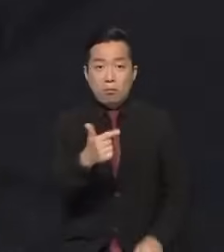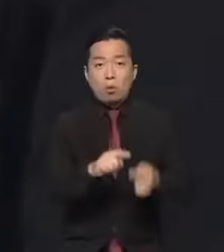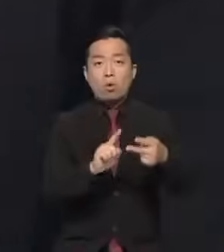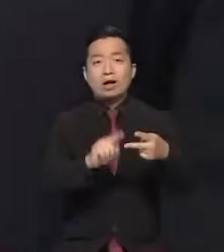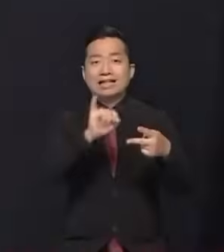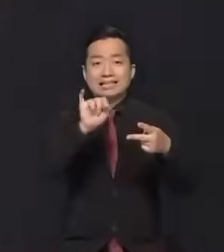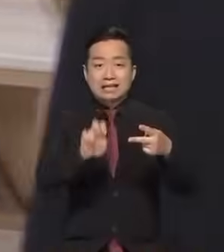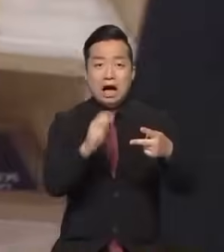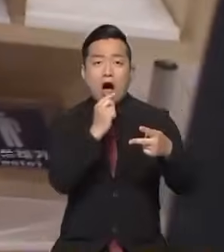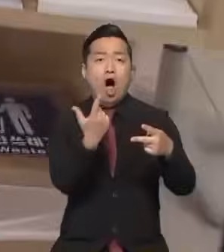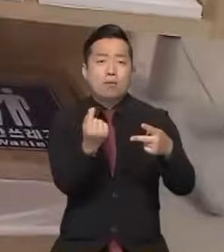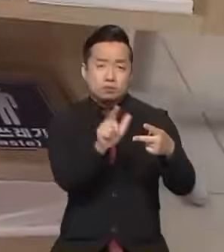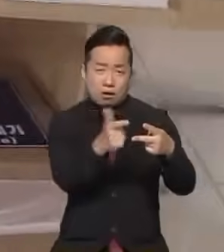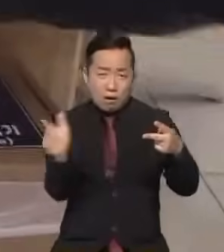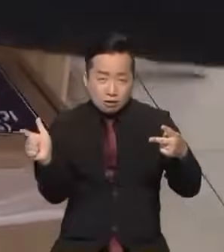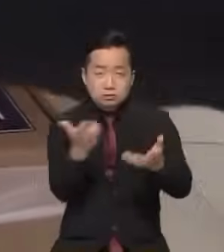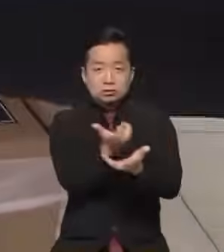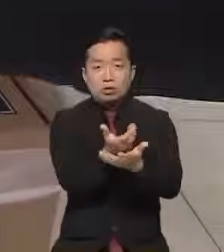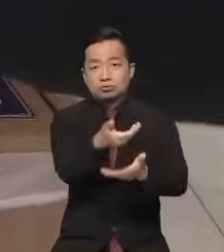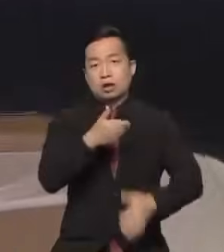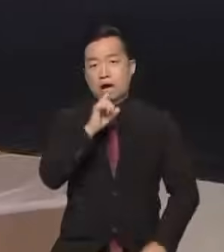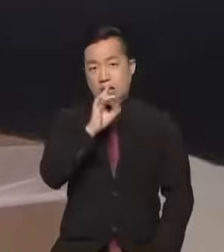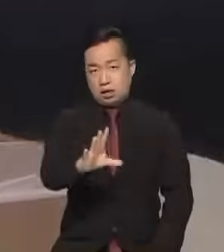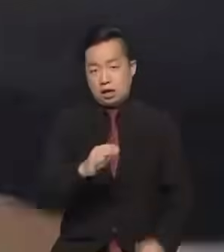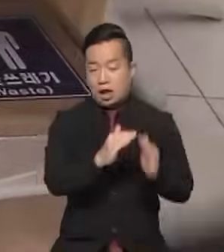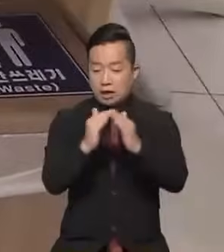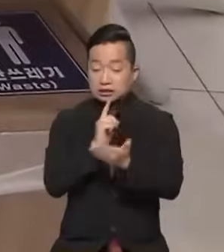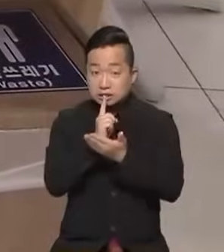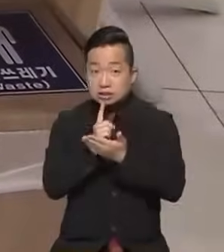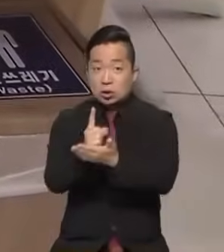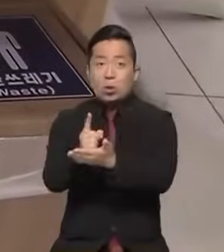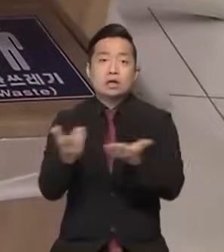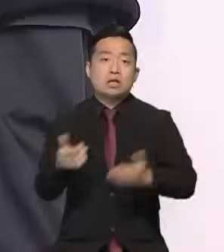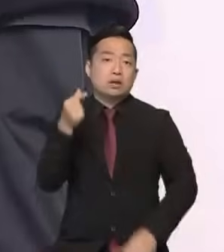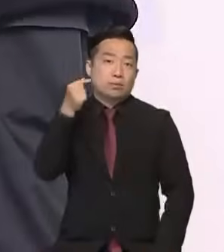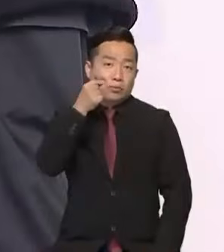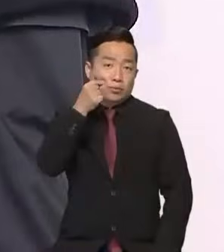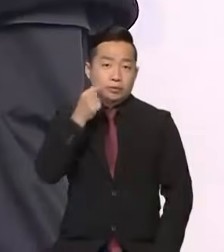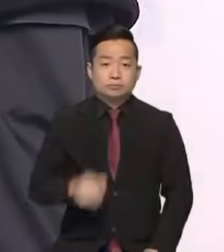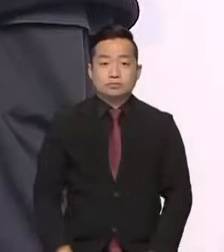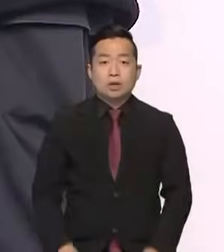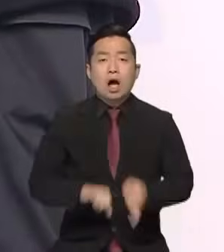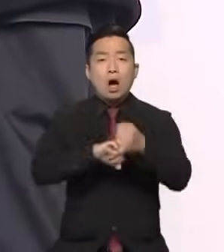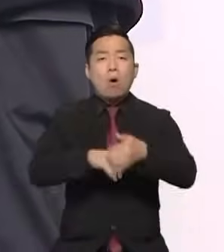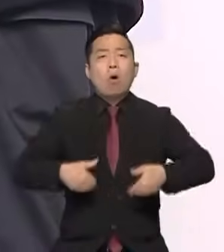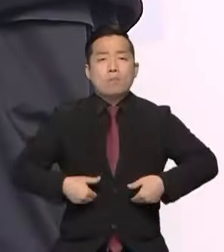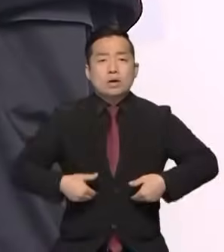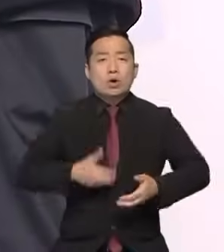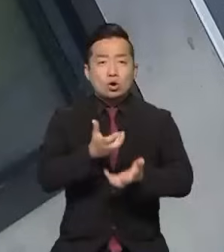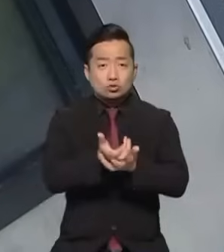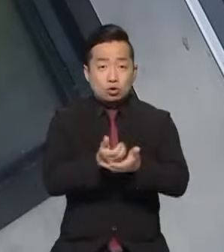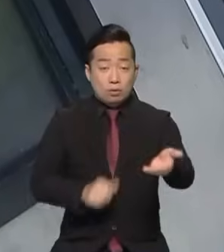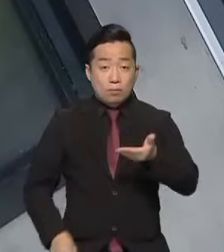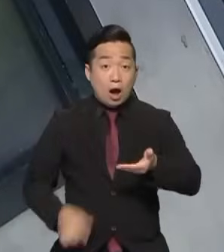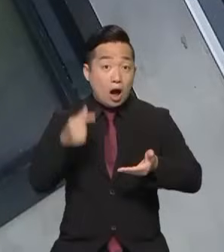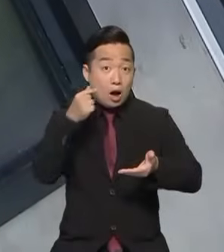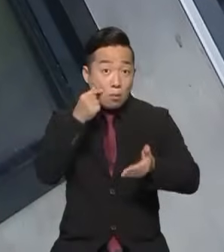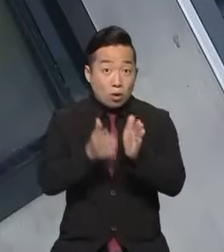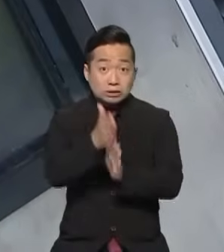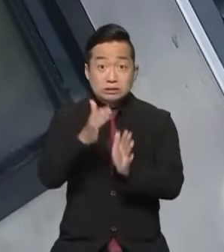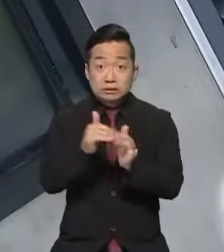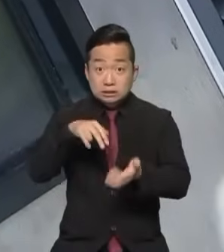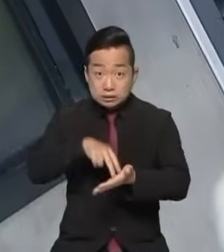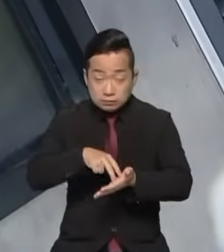등 서류 발급이 중단됐고 전입신고와 같은 행정업무도 멈췄습니다. 꼭 필요한 서류를 발급받지 못한 시민들은